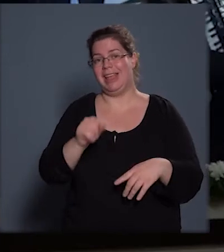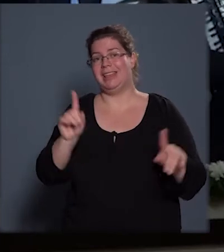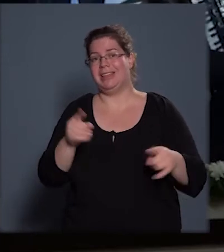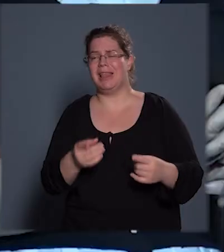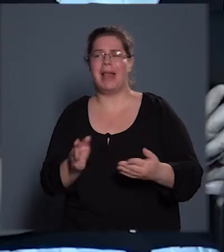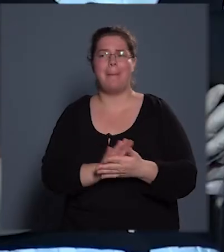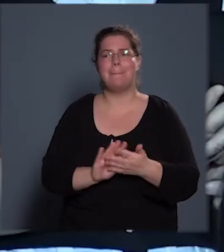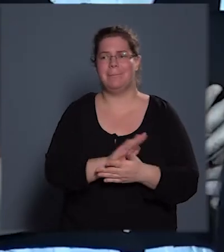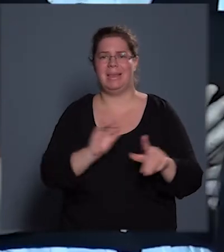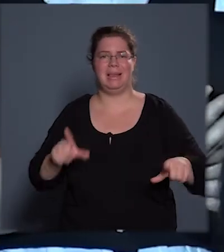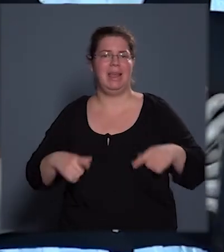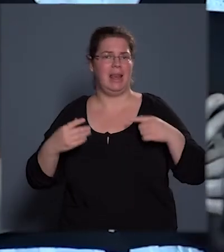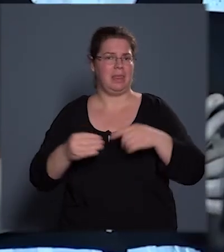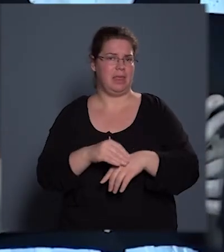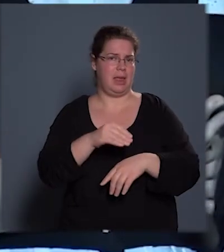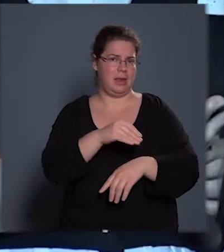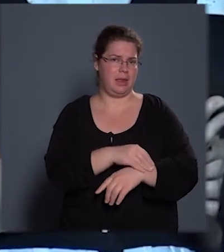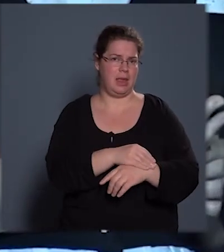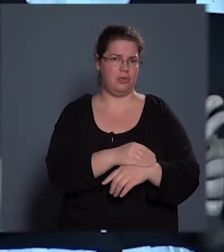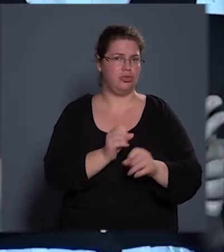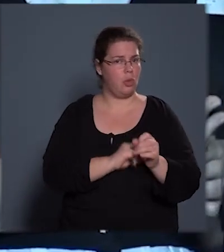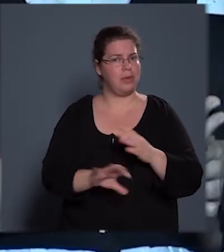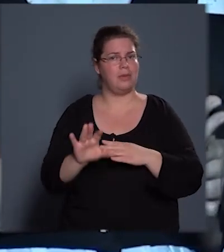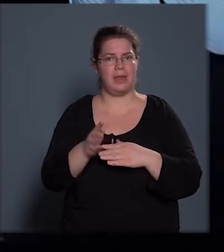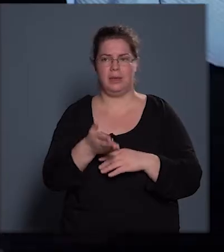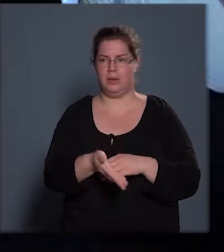ez milyen életérzést közvetít önnek?